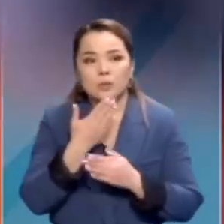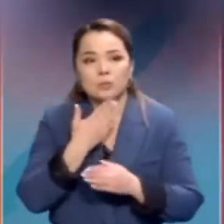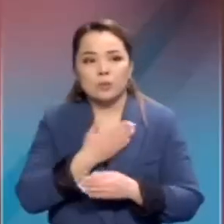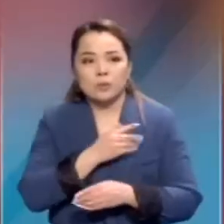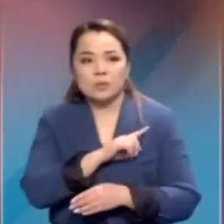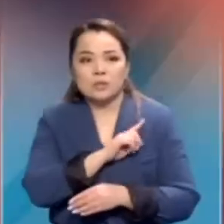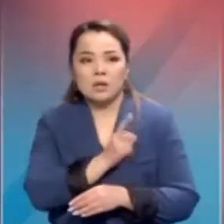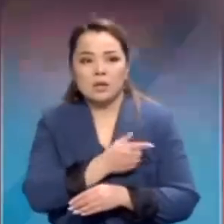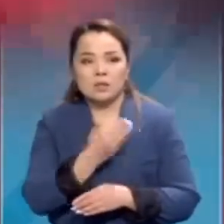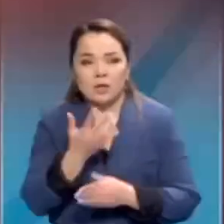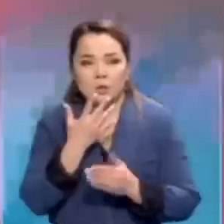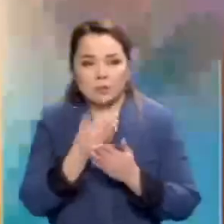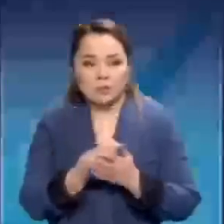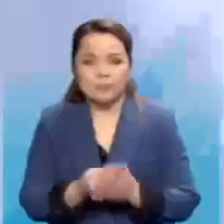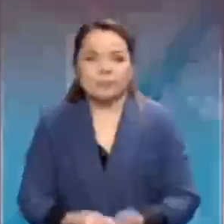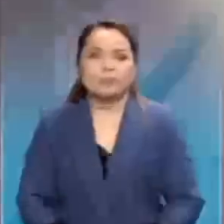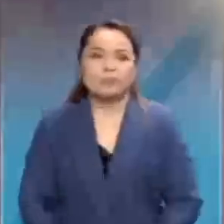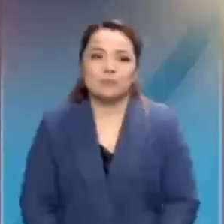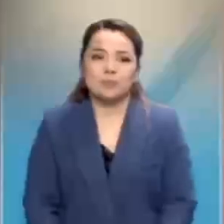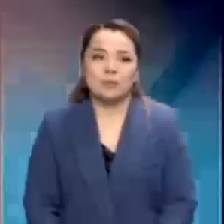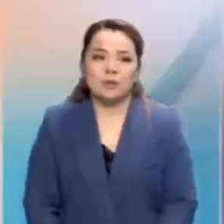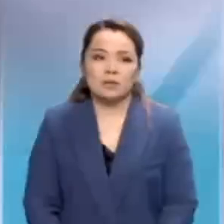küşü bolar.